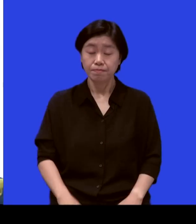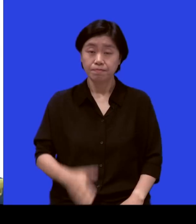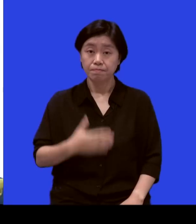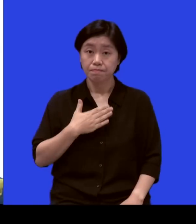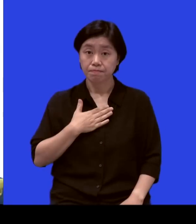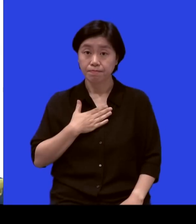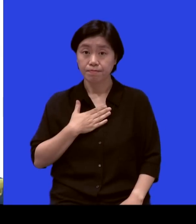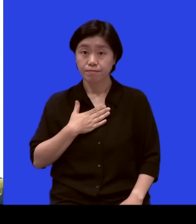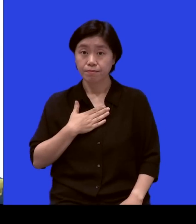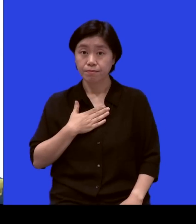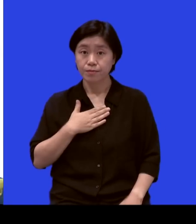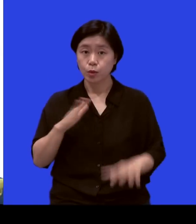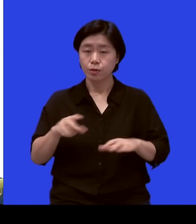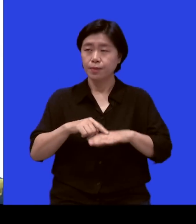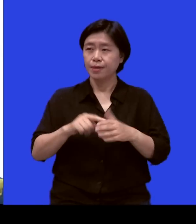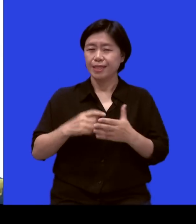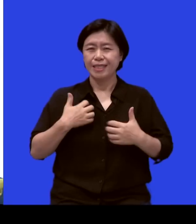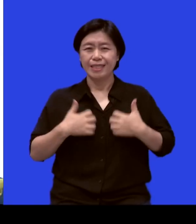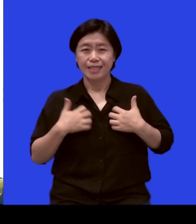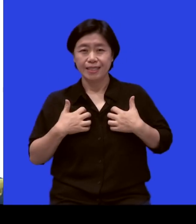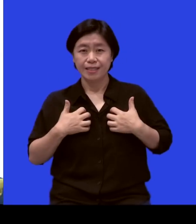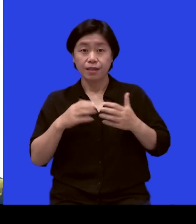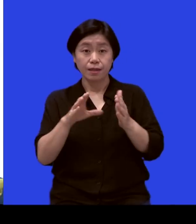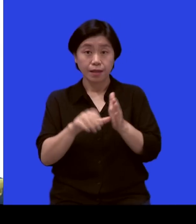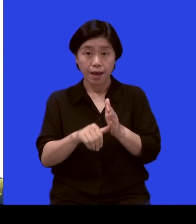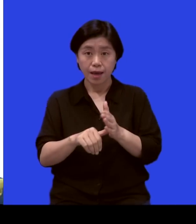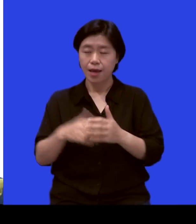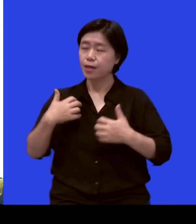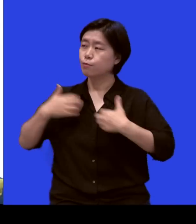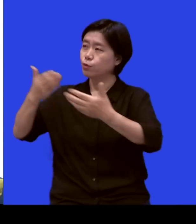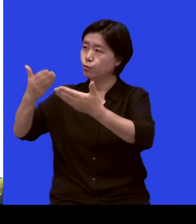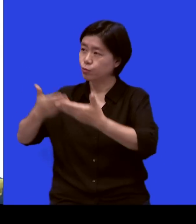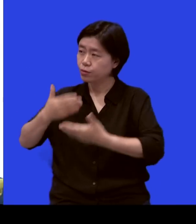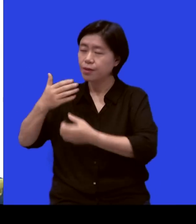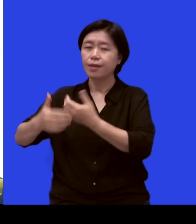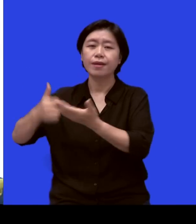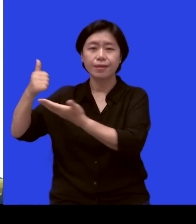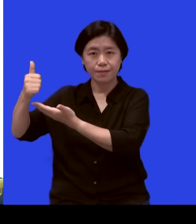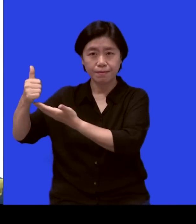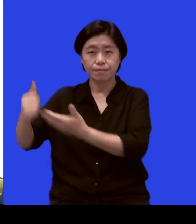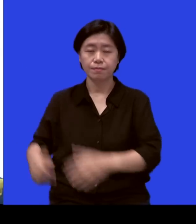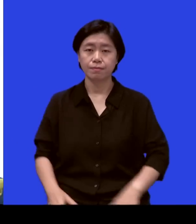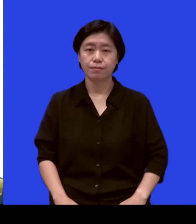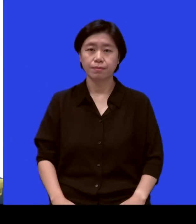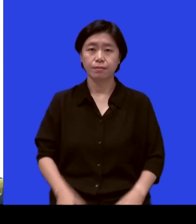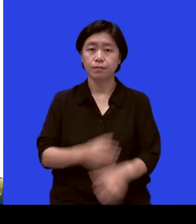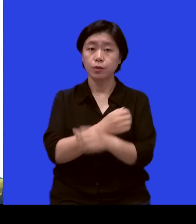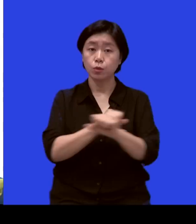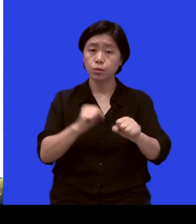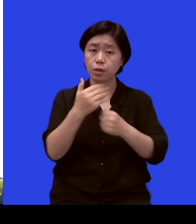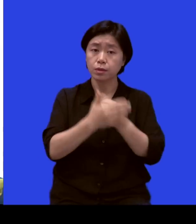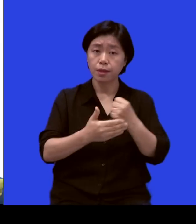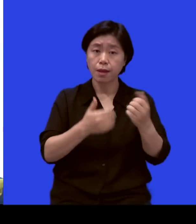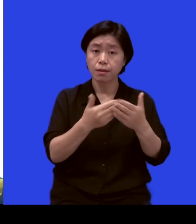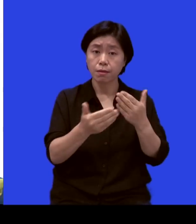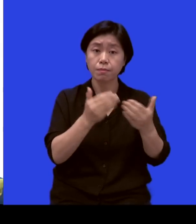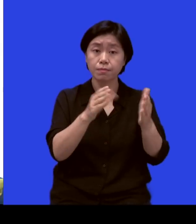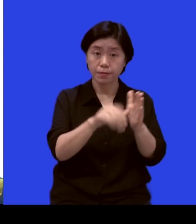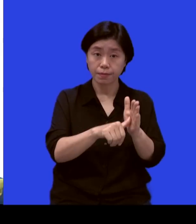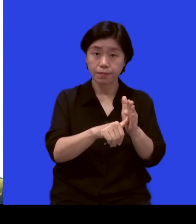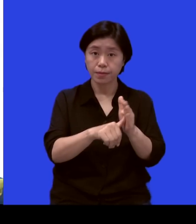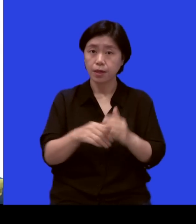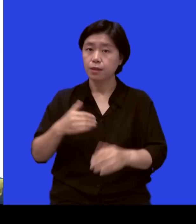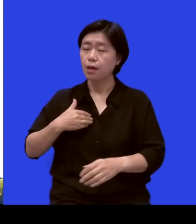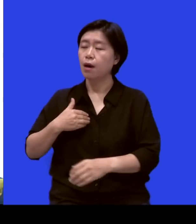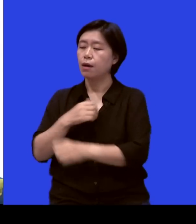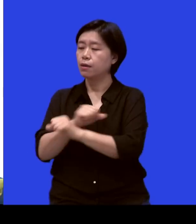내가 오늘 굉장히 마음이 기쁘다 그러면 기쁨을 내게 주시는 하나님, 또 어떤 용서의 어떤 은혜 체험이 있는 날이었으면은